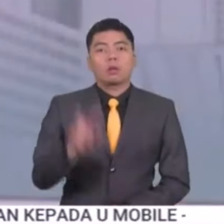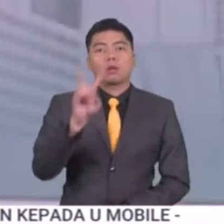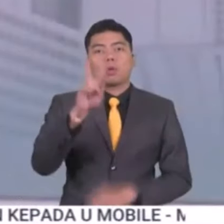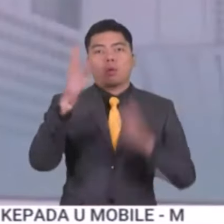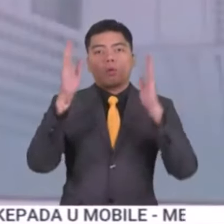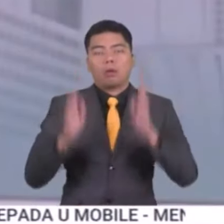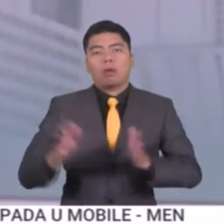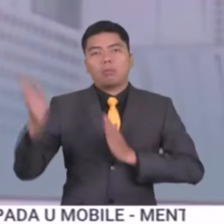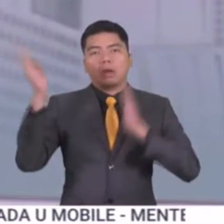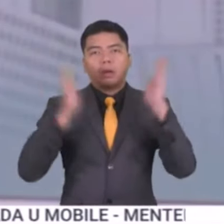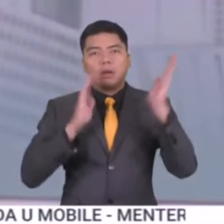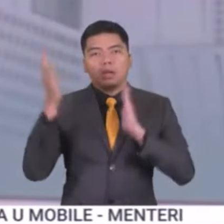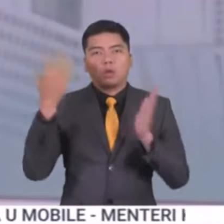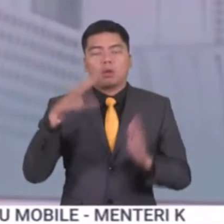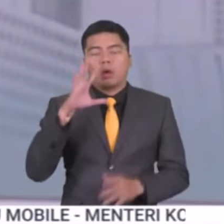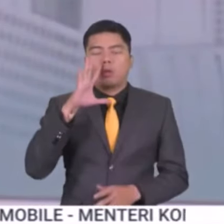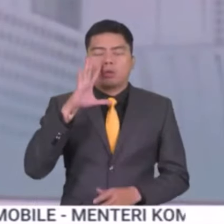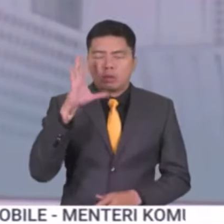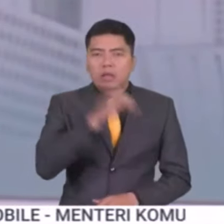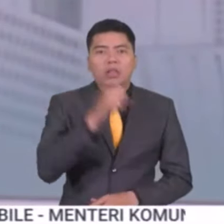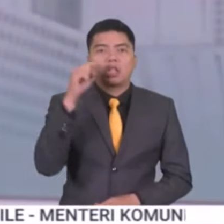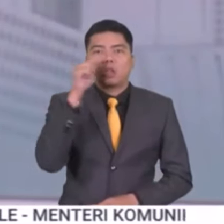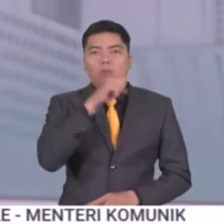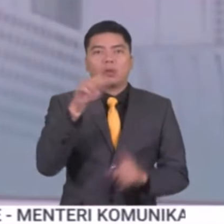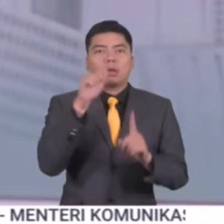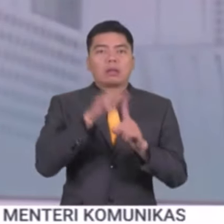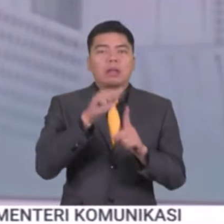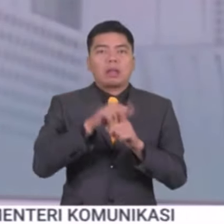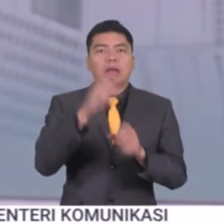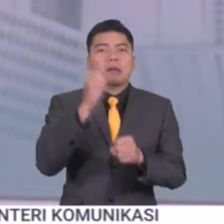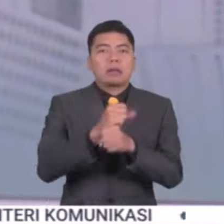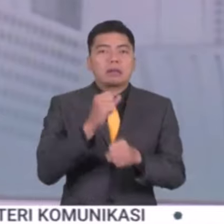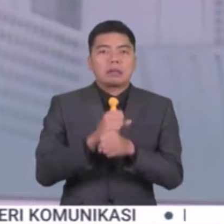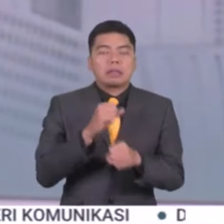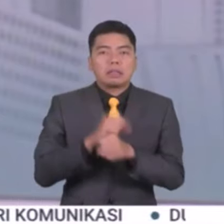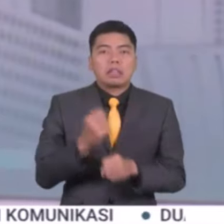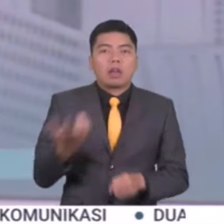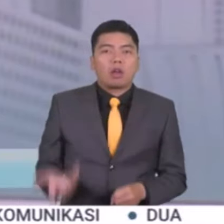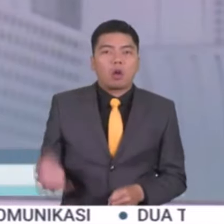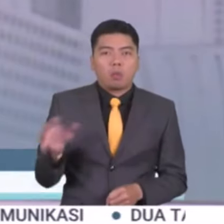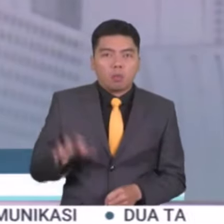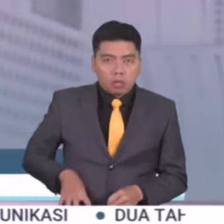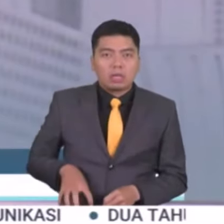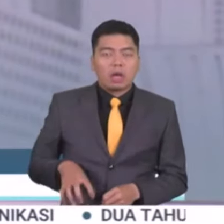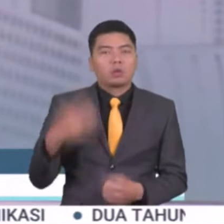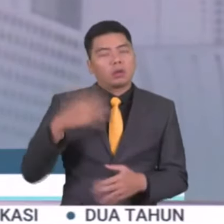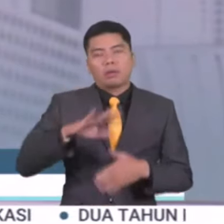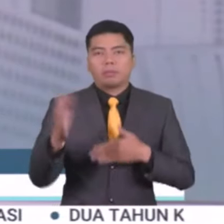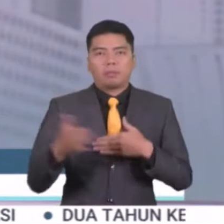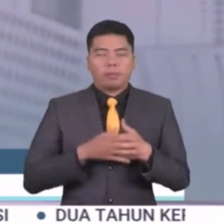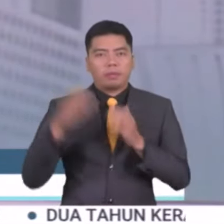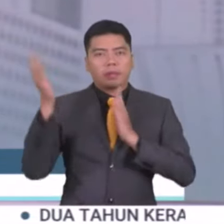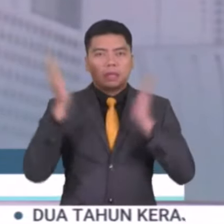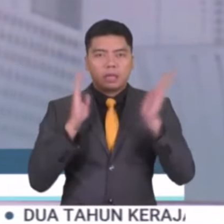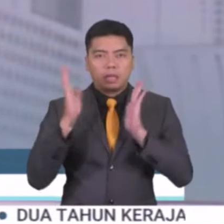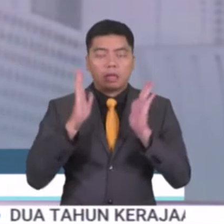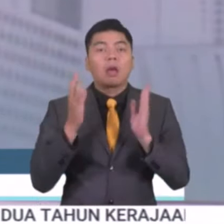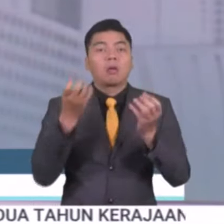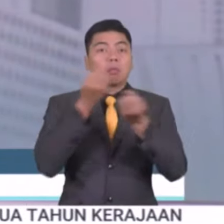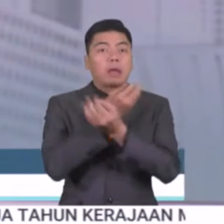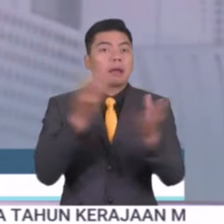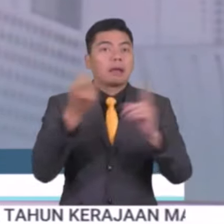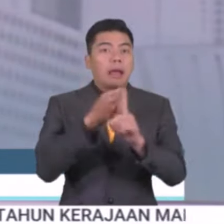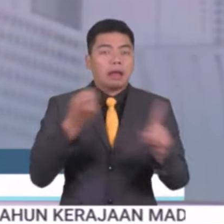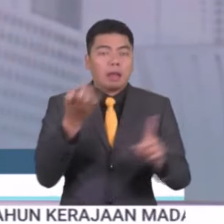Dua rakyat Malaysia yang terpedaya dengan sindiket penipuan pekerjaan di Kemboja berjaya dibawa pulang. Perkara itu dimaklumkan Menteri